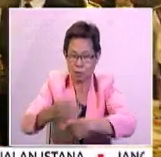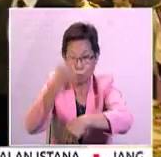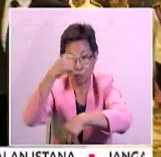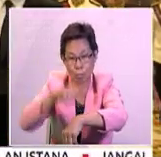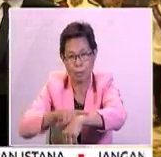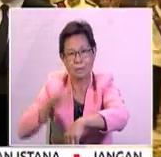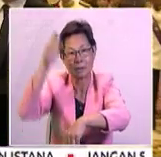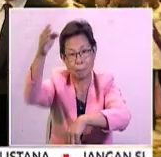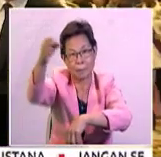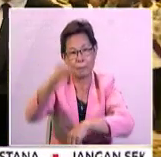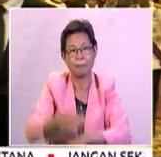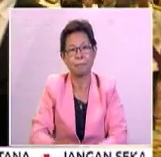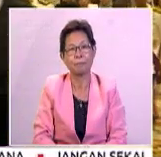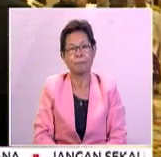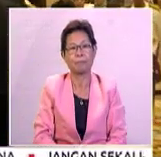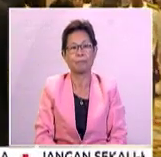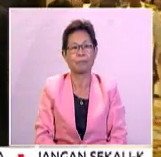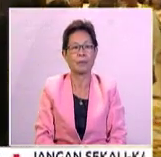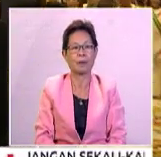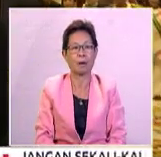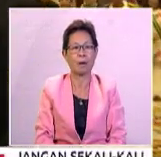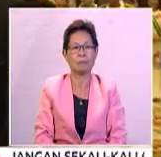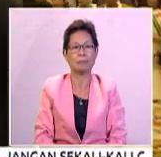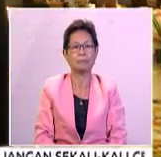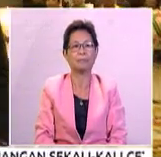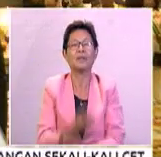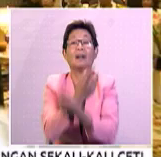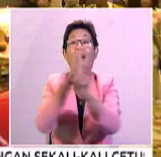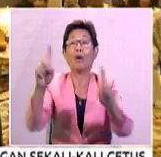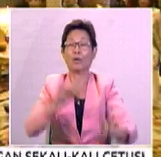depan yang akan datang. Daulat tangguh.